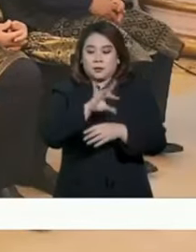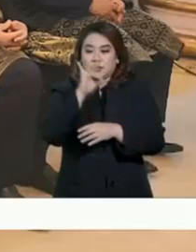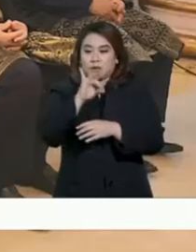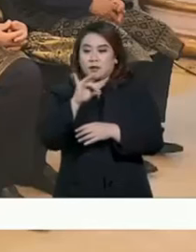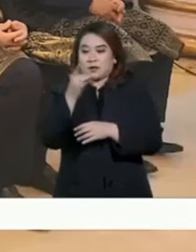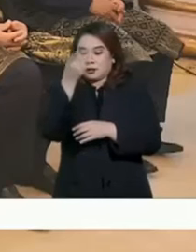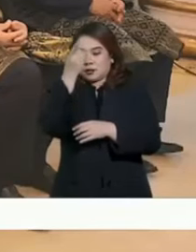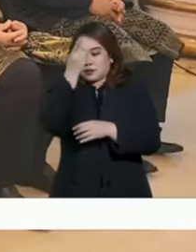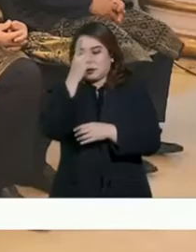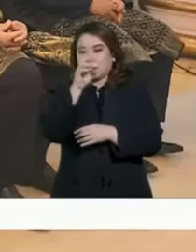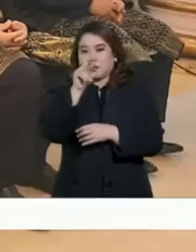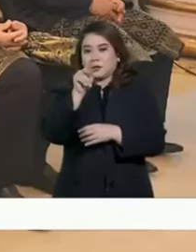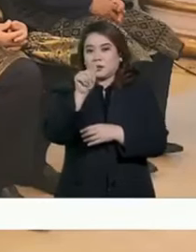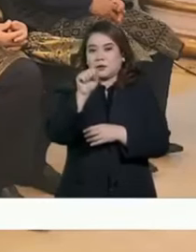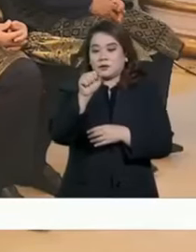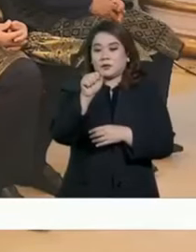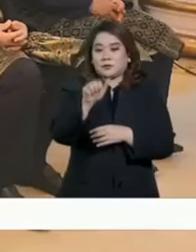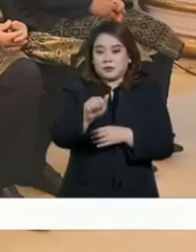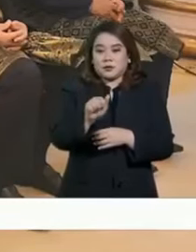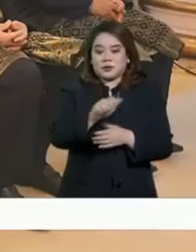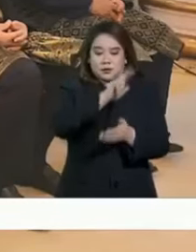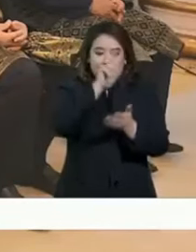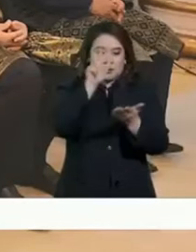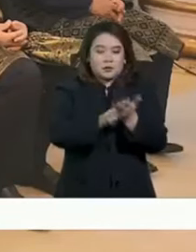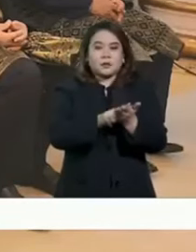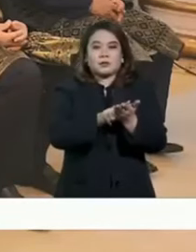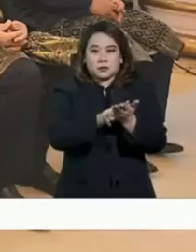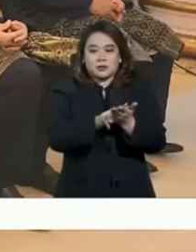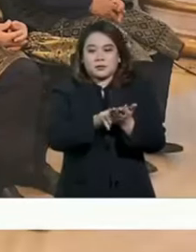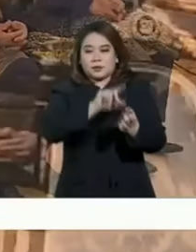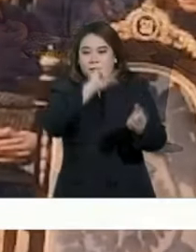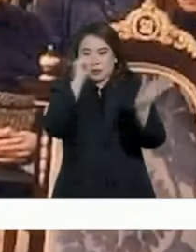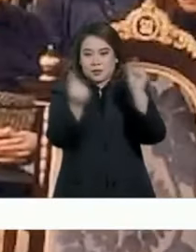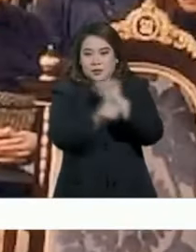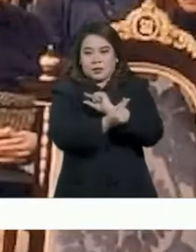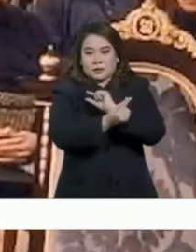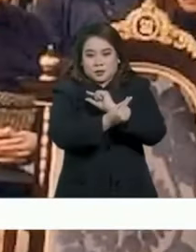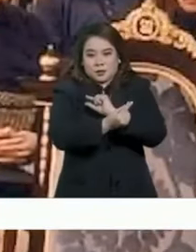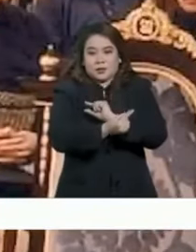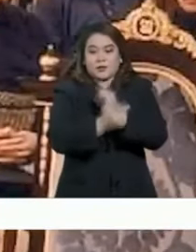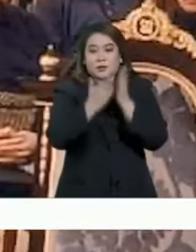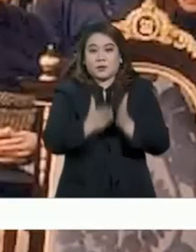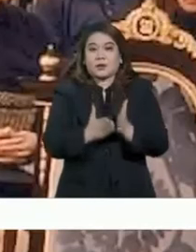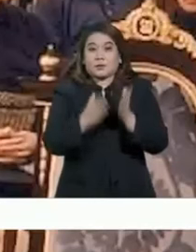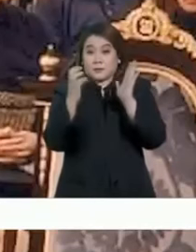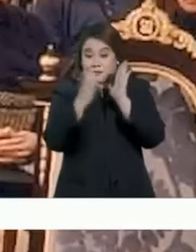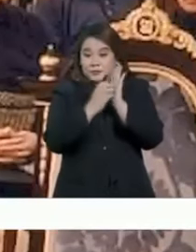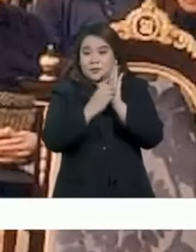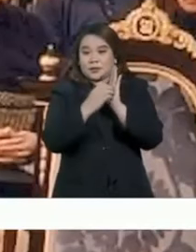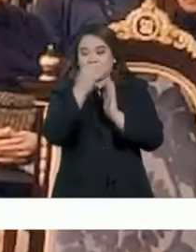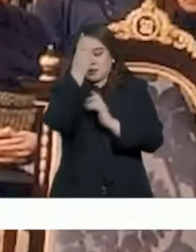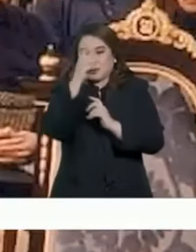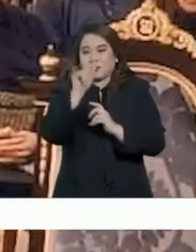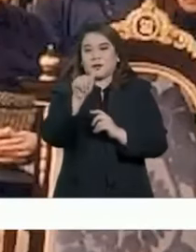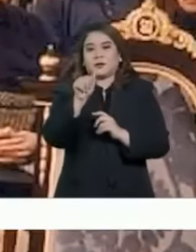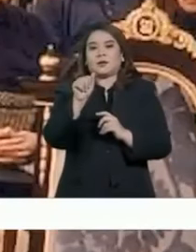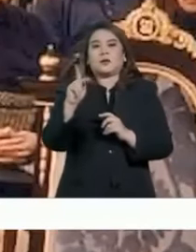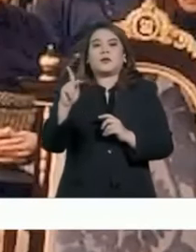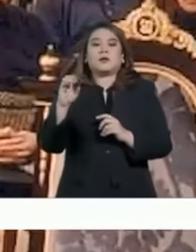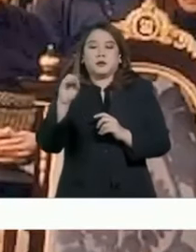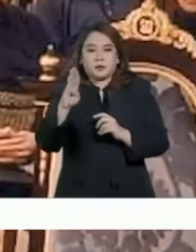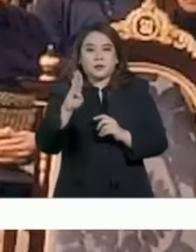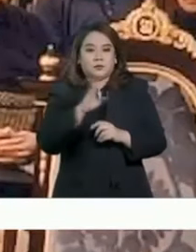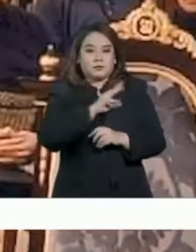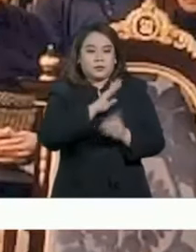Datuk Muhammad Nasrudin menyaksikan beliau secara resmi menggantikan pesuruh jayapaslanton jatuh amayako yang memegang perawatan menteri besar